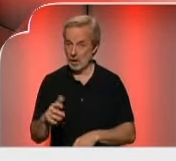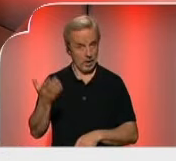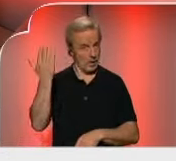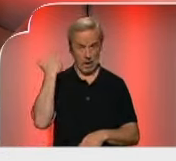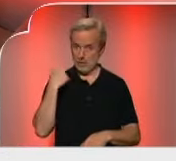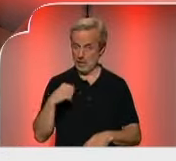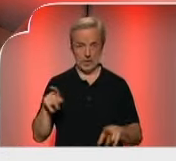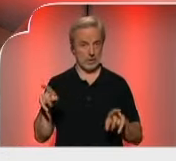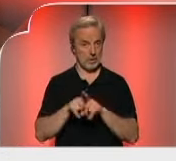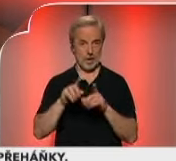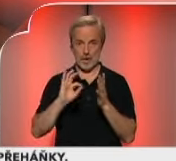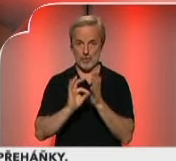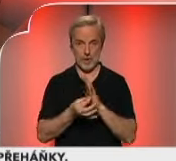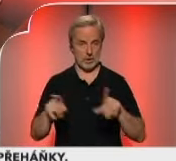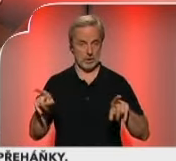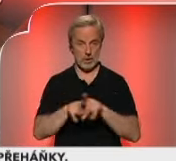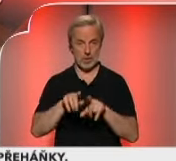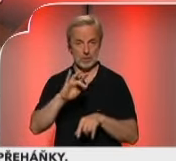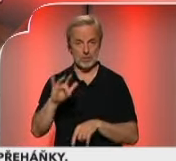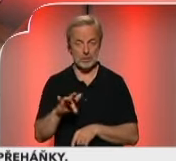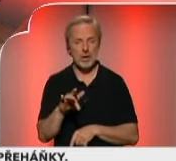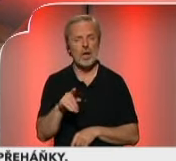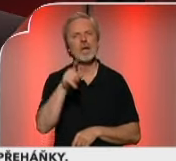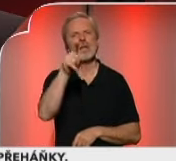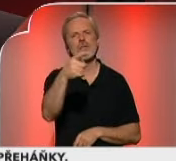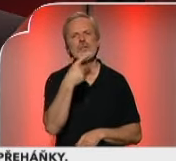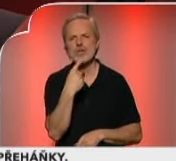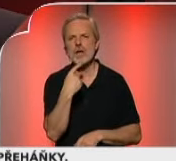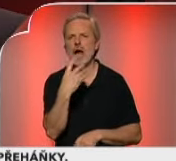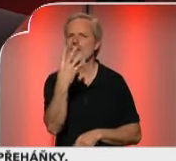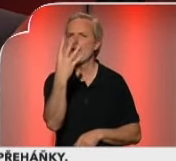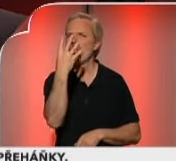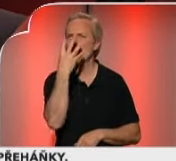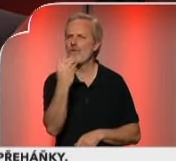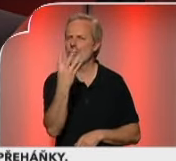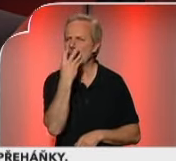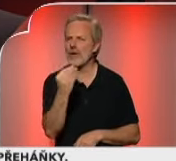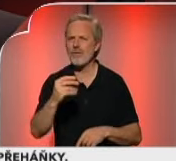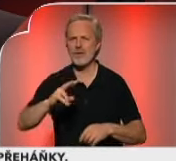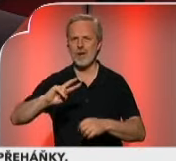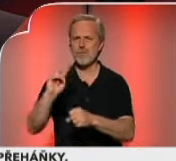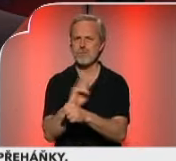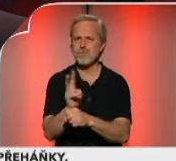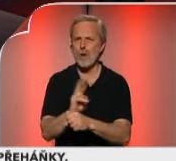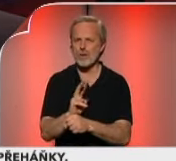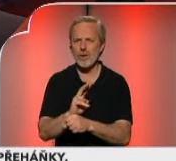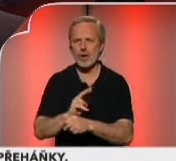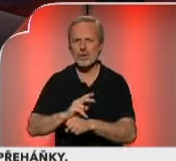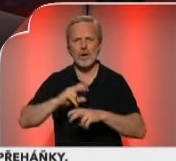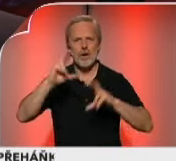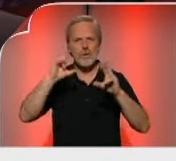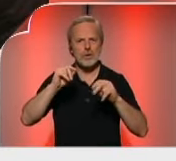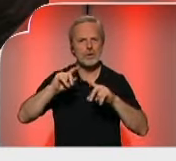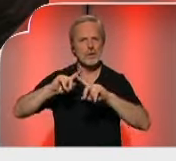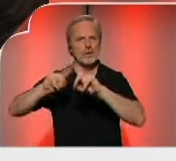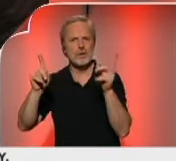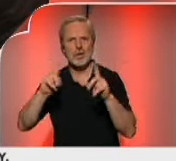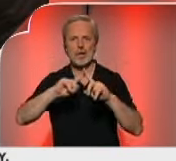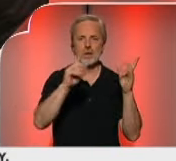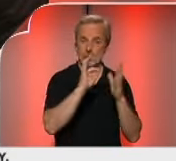stejnou chvíli na stejném místě čili ty fotografie podle vás Byly dané do jednoho balíku ale byly pořízené v různou dobu byly